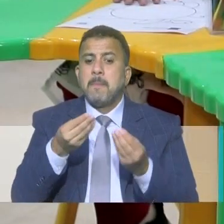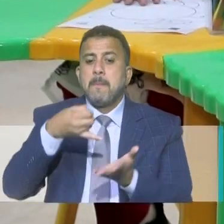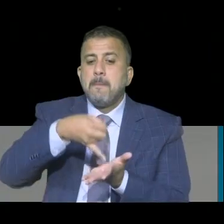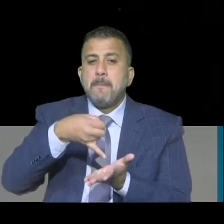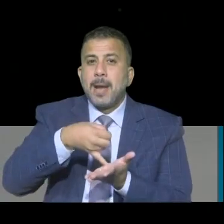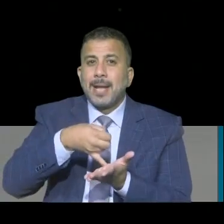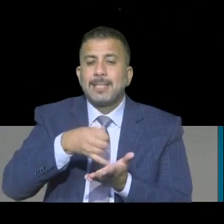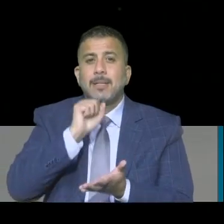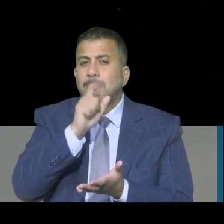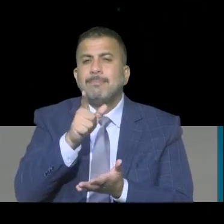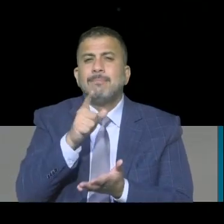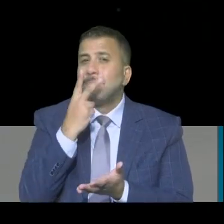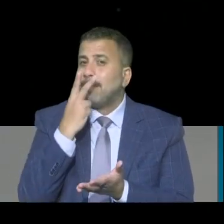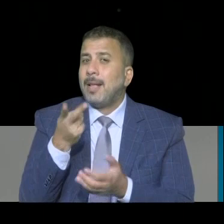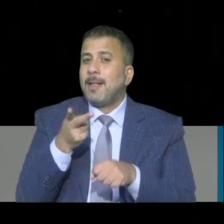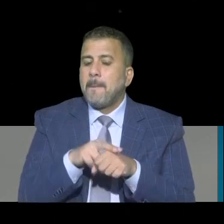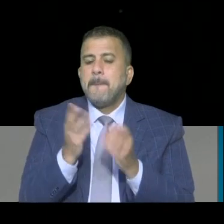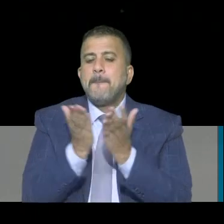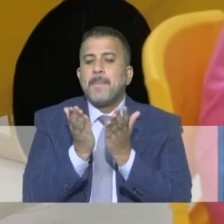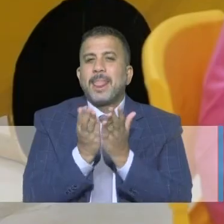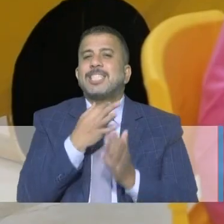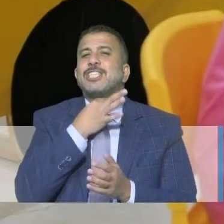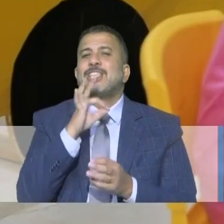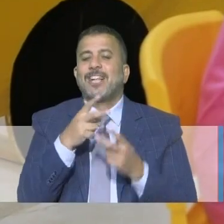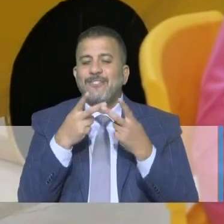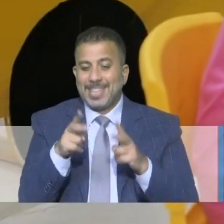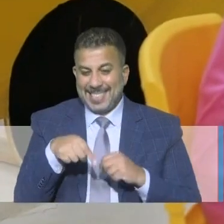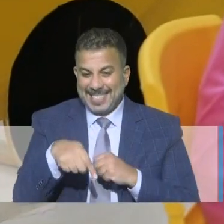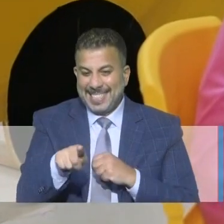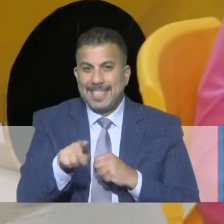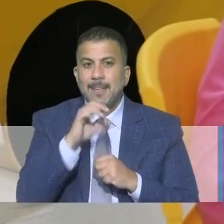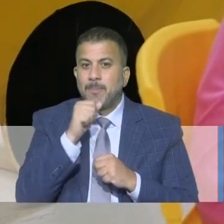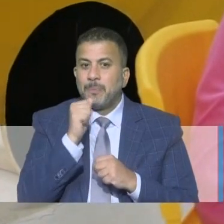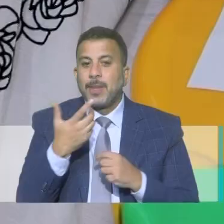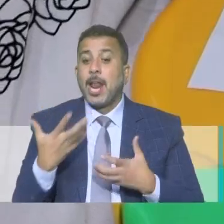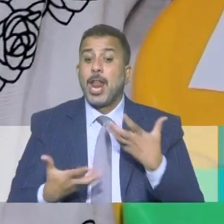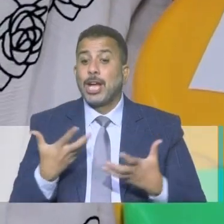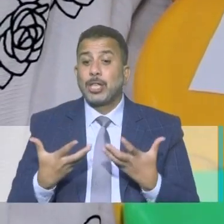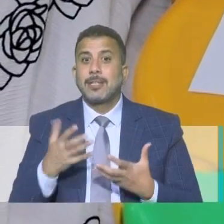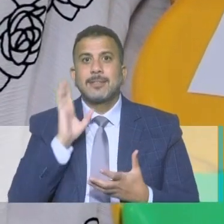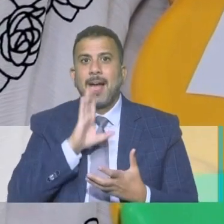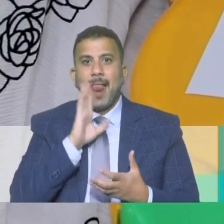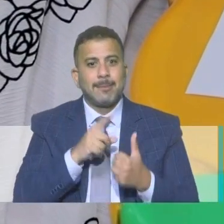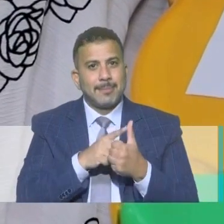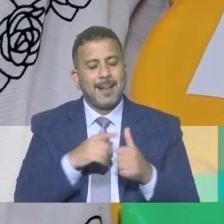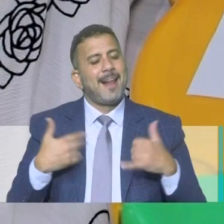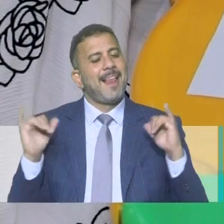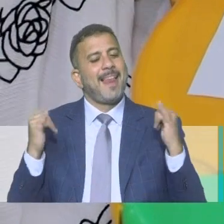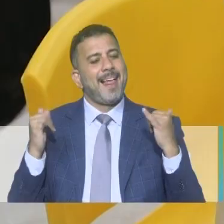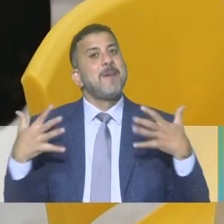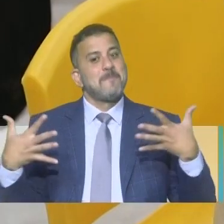المركز جاءت فعالية العودة للمدارس محملة بمزيج من الأنشطة التعليمية